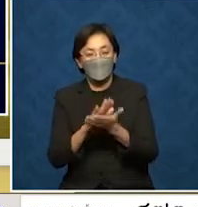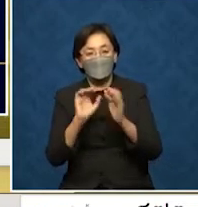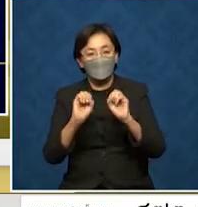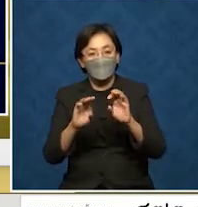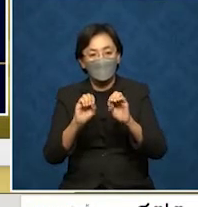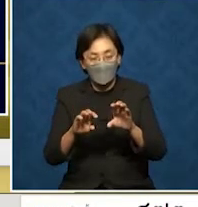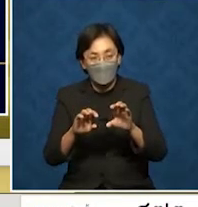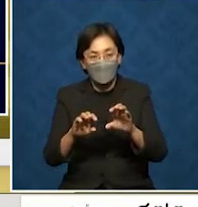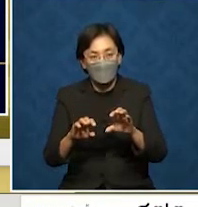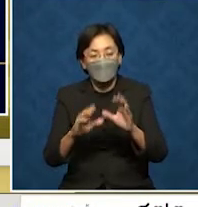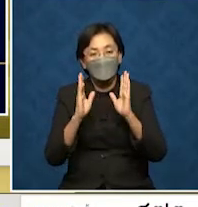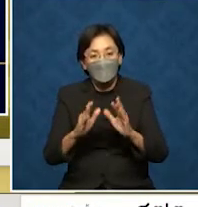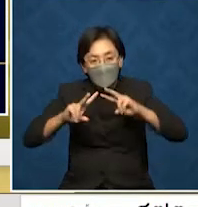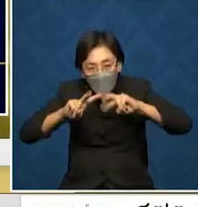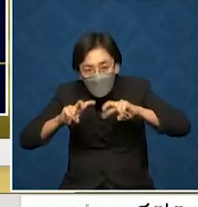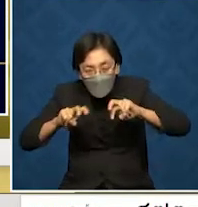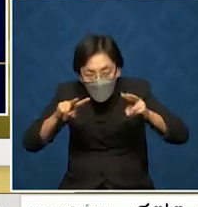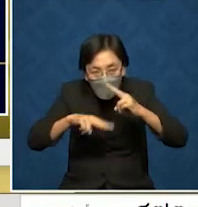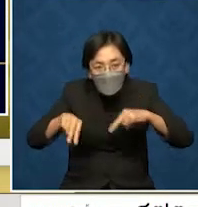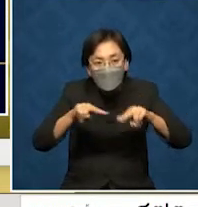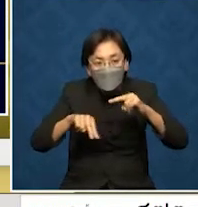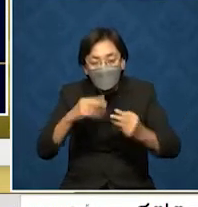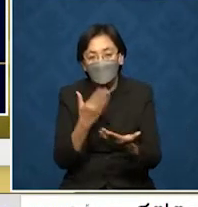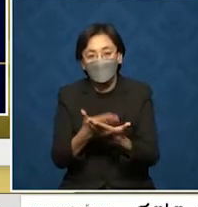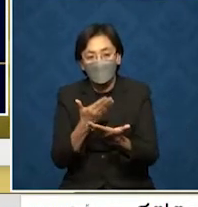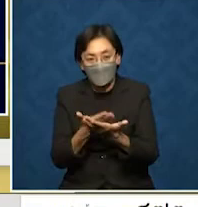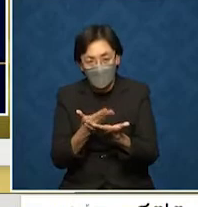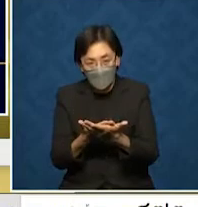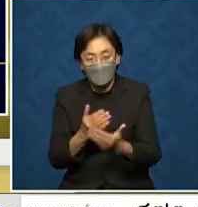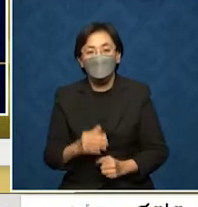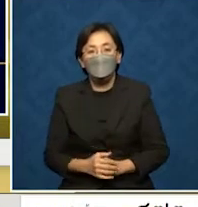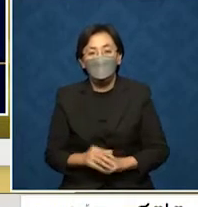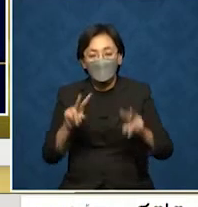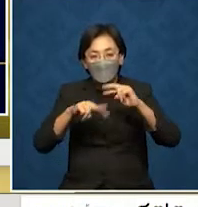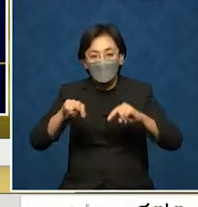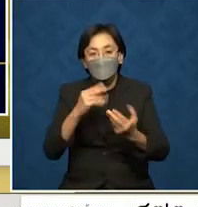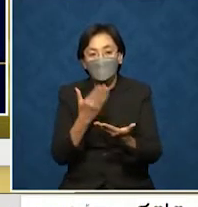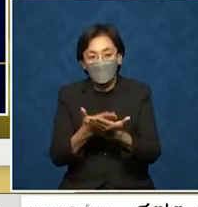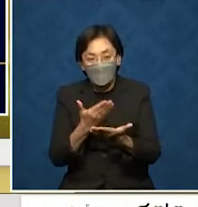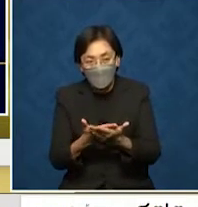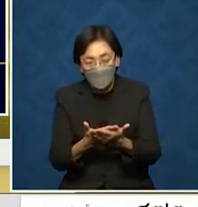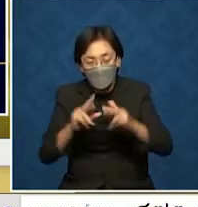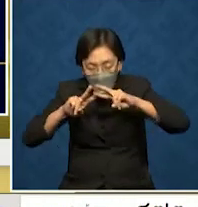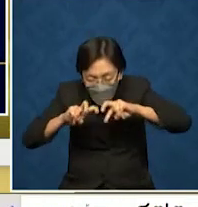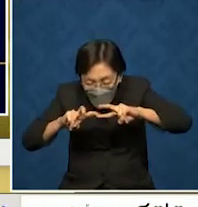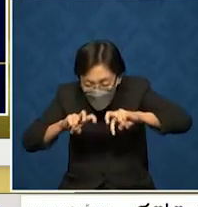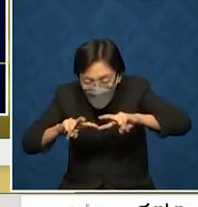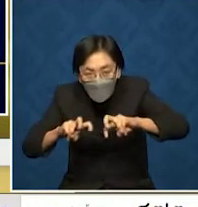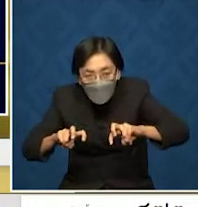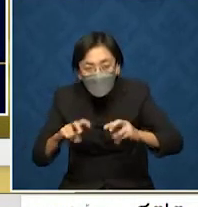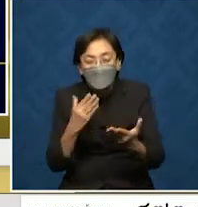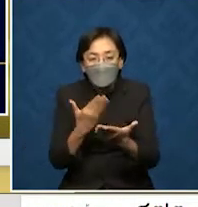มนักสืบธุรกรรมทางการเงินและนักสืบเรื่องของทรั